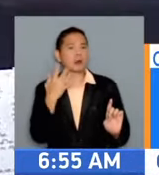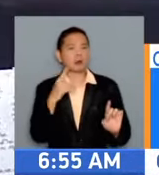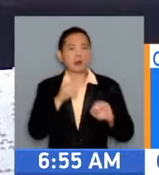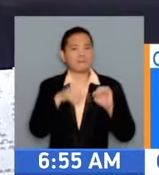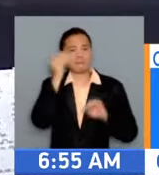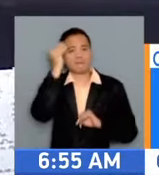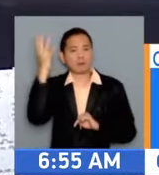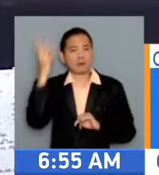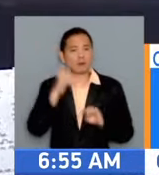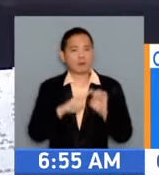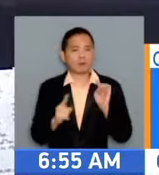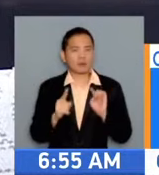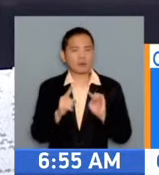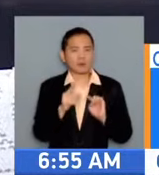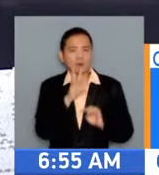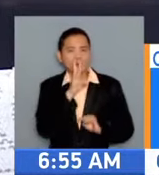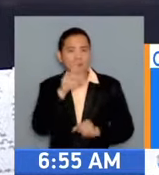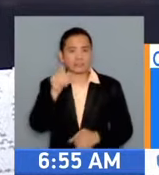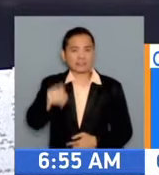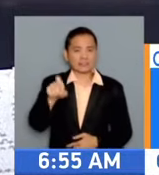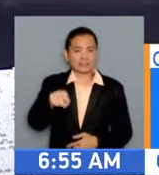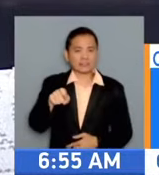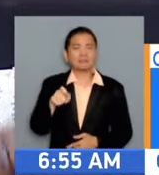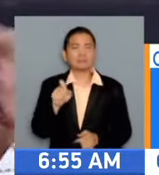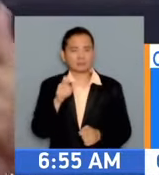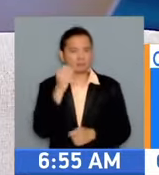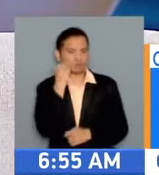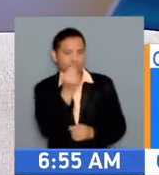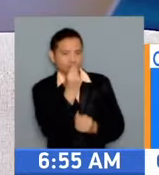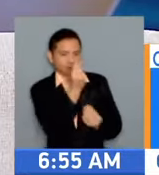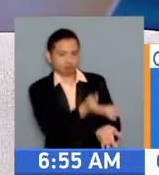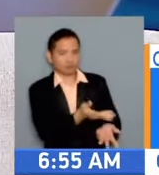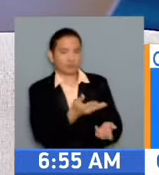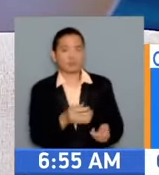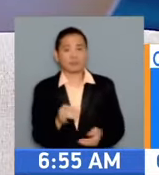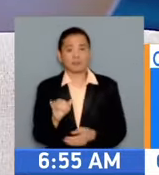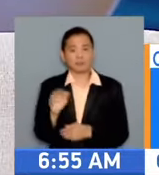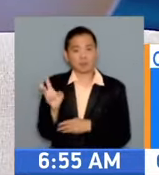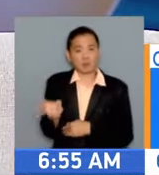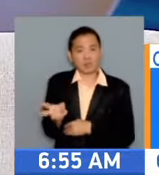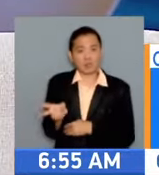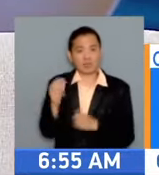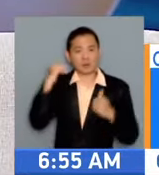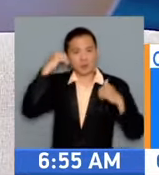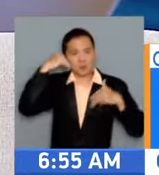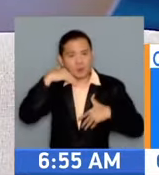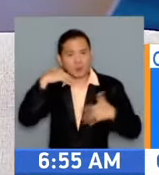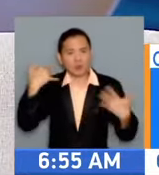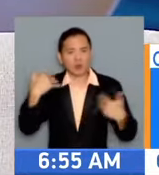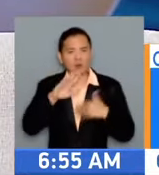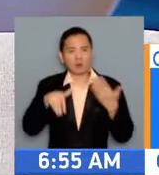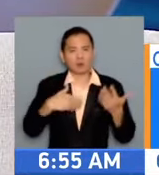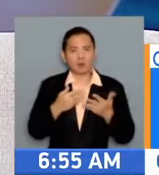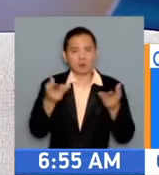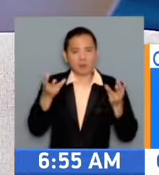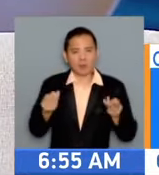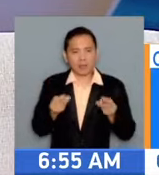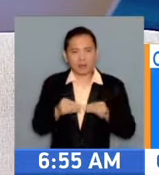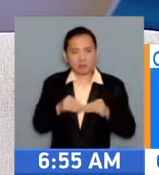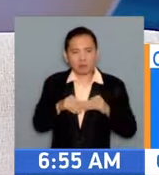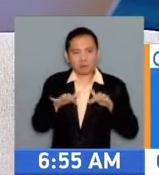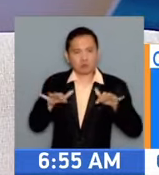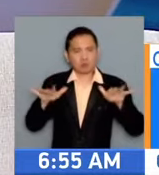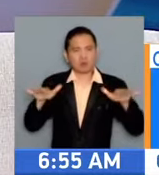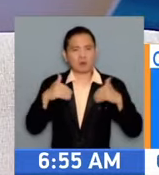ano. Kaya nga. Ay the same pa rin po. Yes, ihihiya, papawisan. Imagine mo yung lumalabas na liquid, yung tubig, tapos hindi